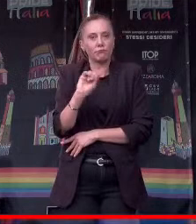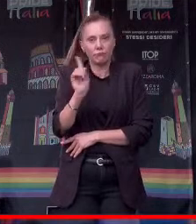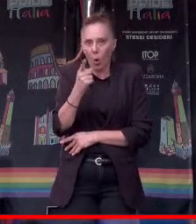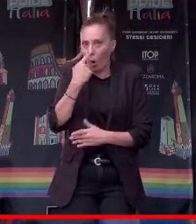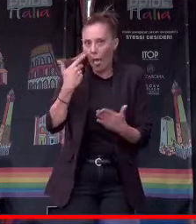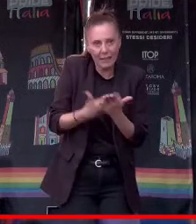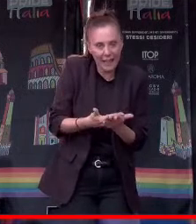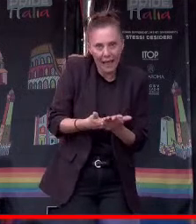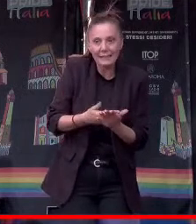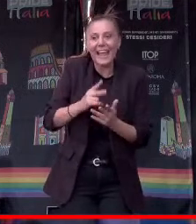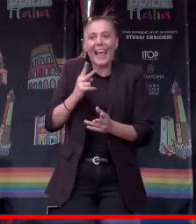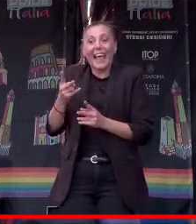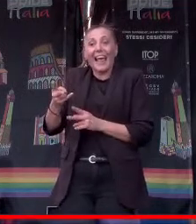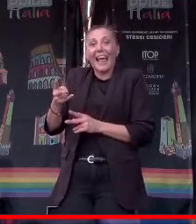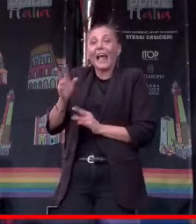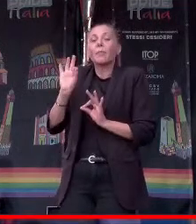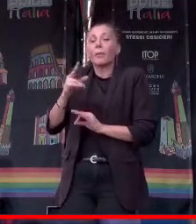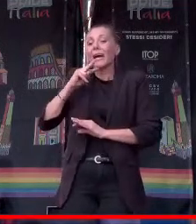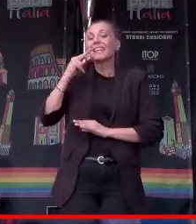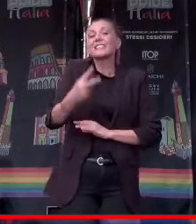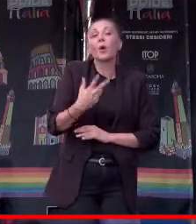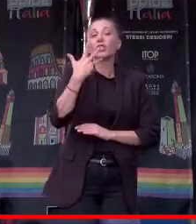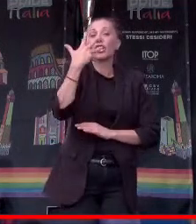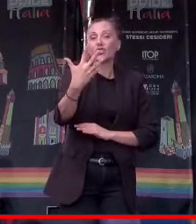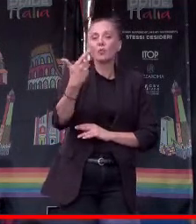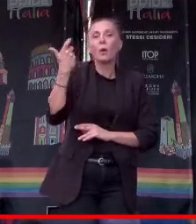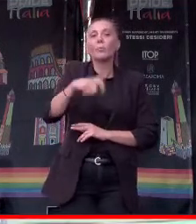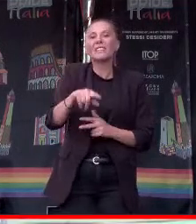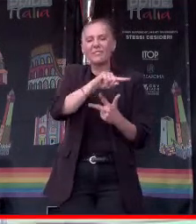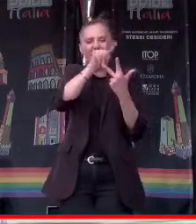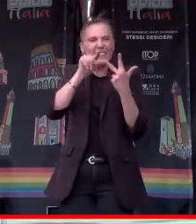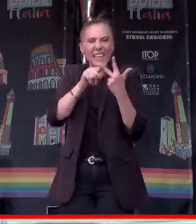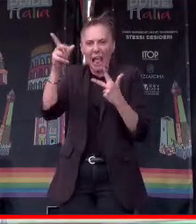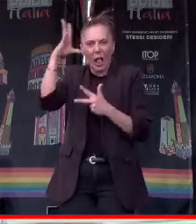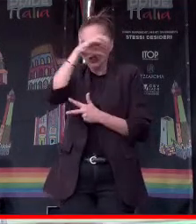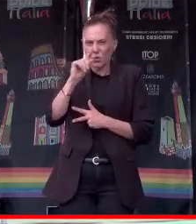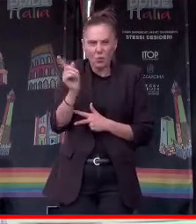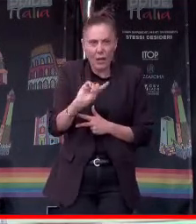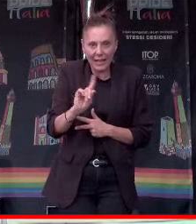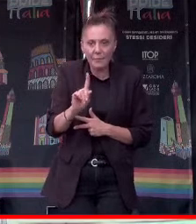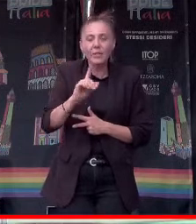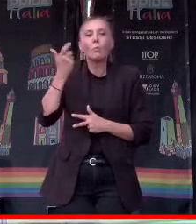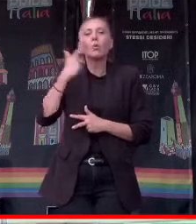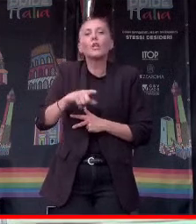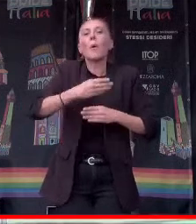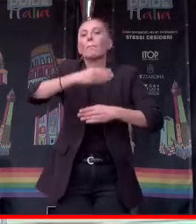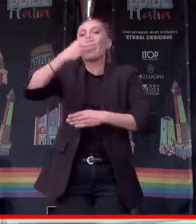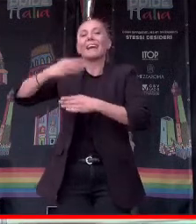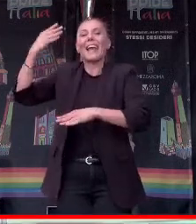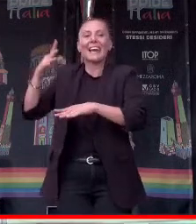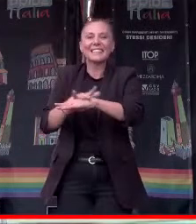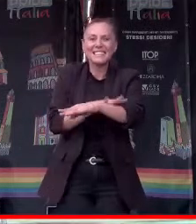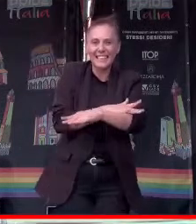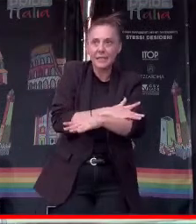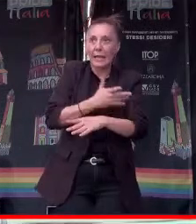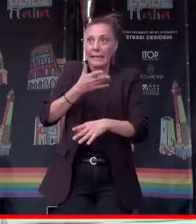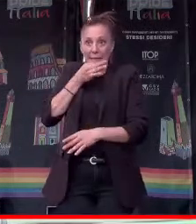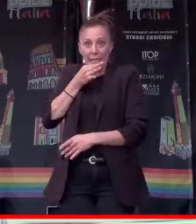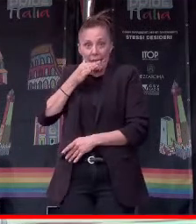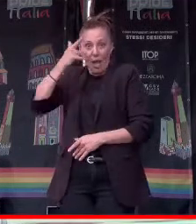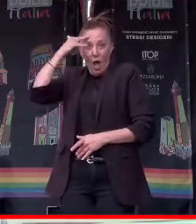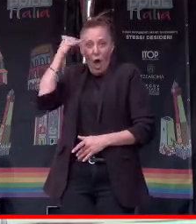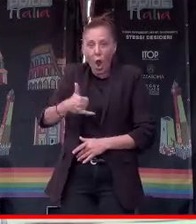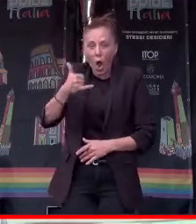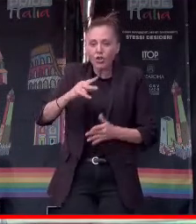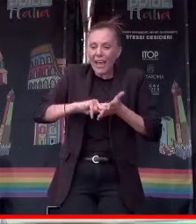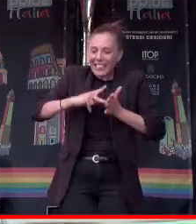5 barriere, neanche tutte e 5, soltanto a 3, perché 2 neanche l'hanno capite, perché si trattava di barriere sensoriali e nella logica